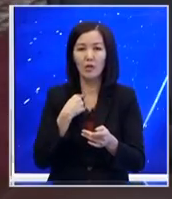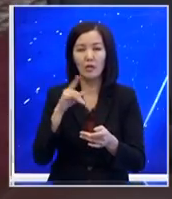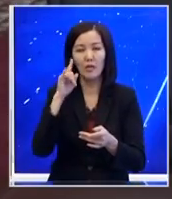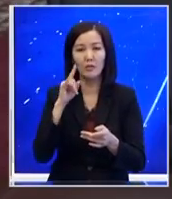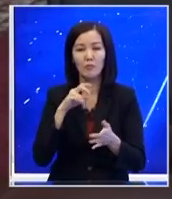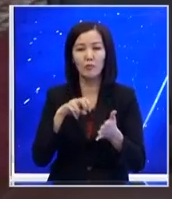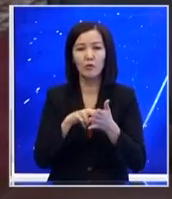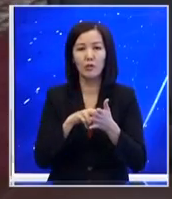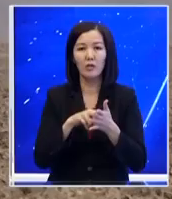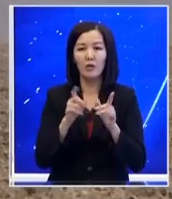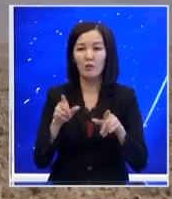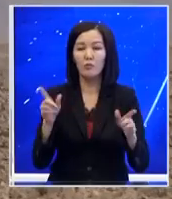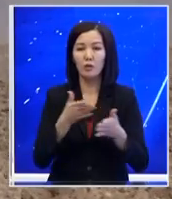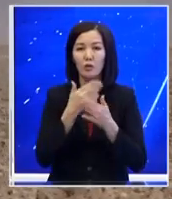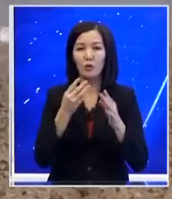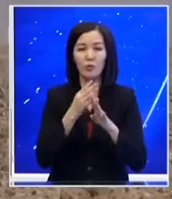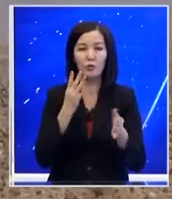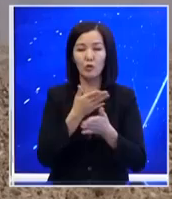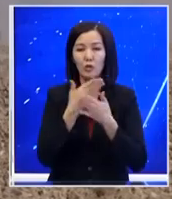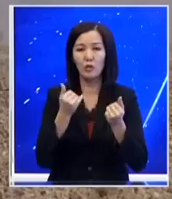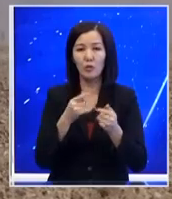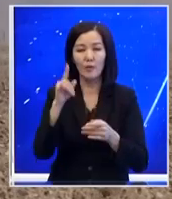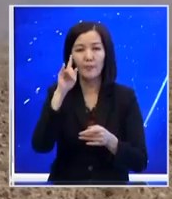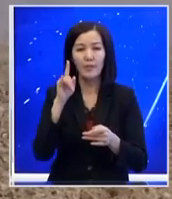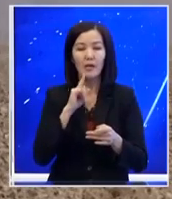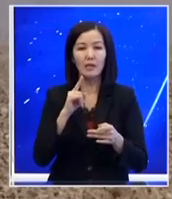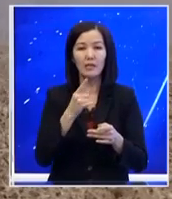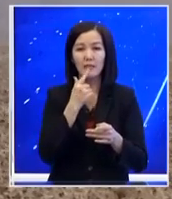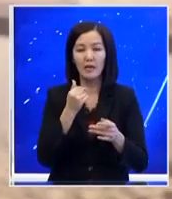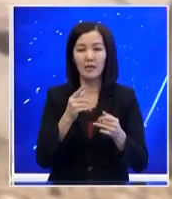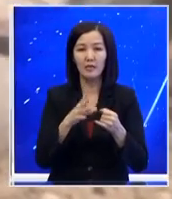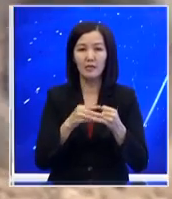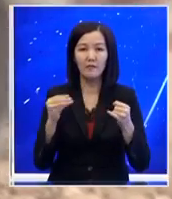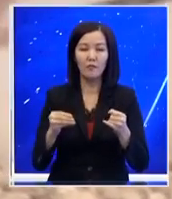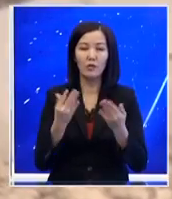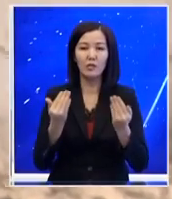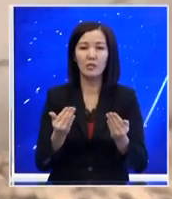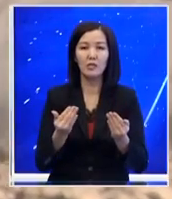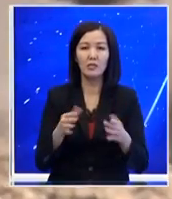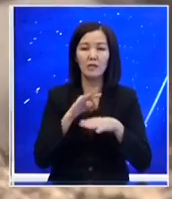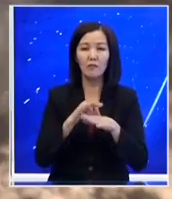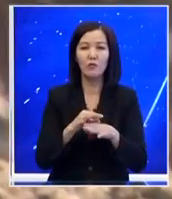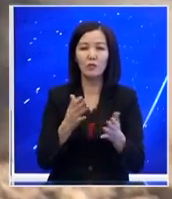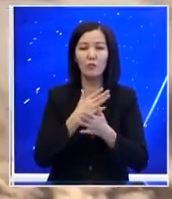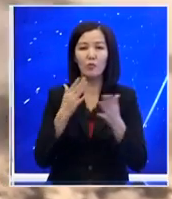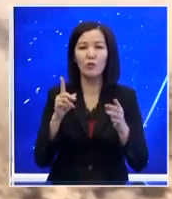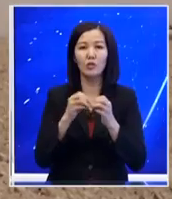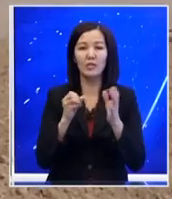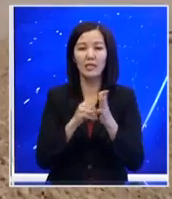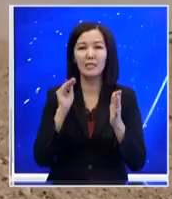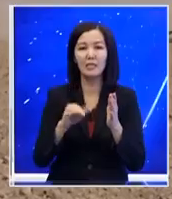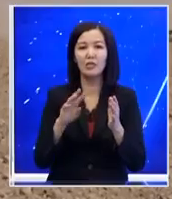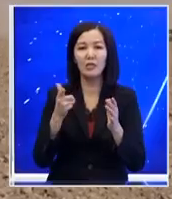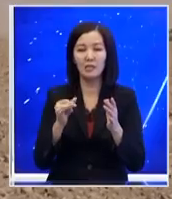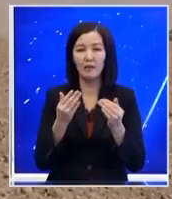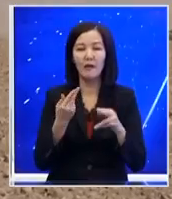Казпочты людей нету. Сахарной свекле, как ключевой культуре, в нынешнем году в области отводится уже более 16 тысяч